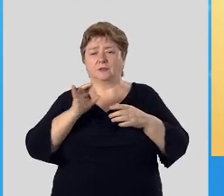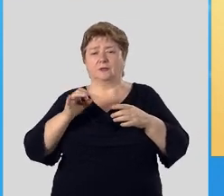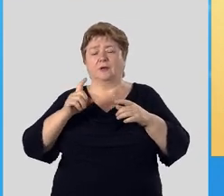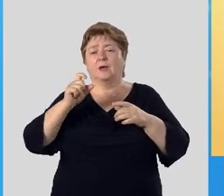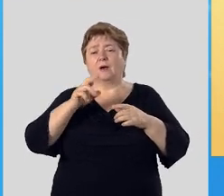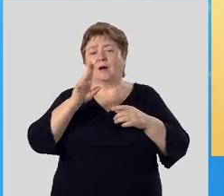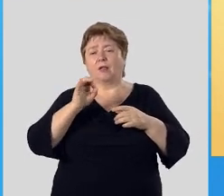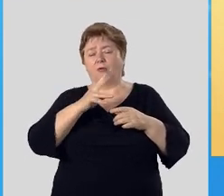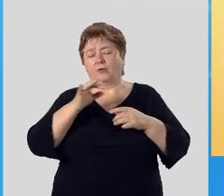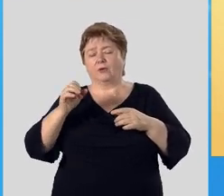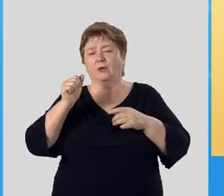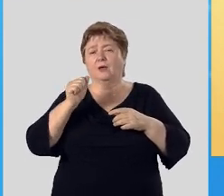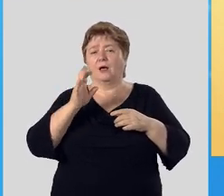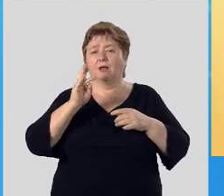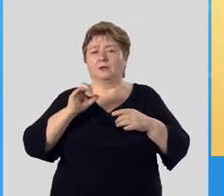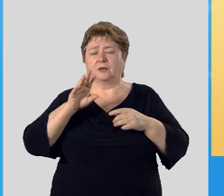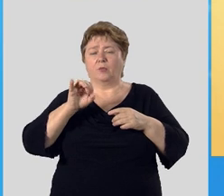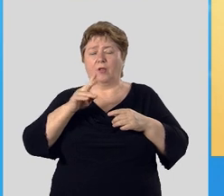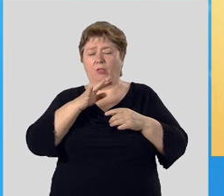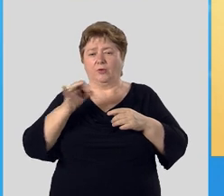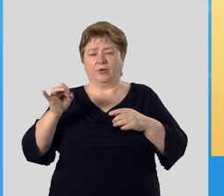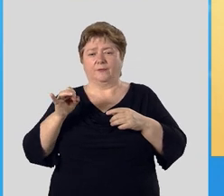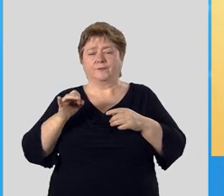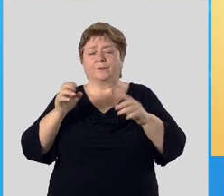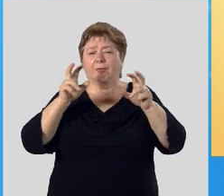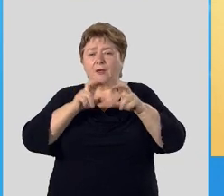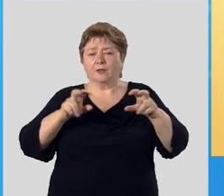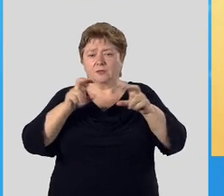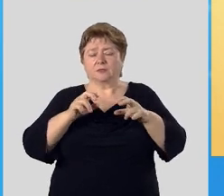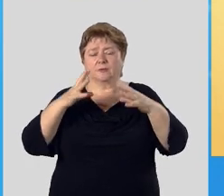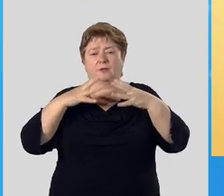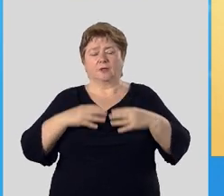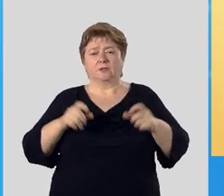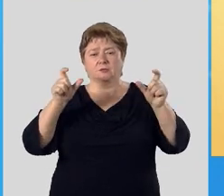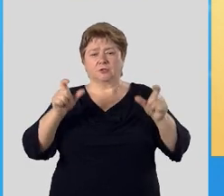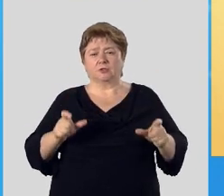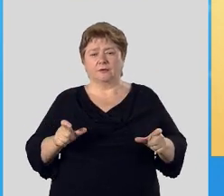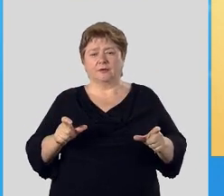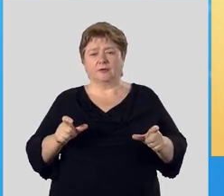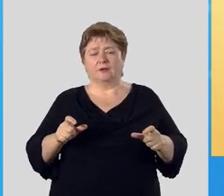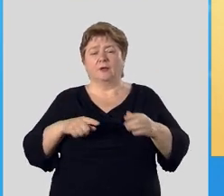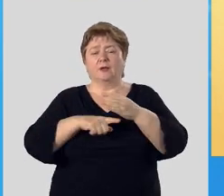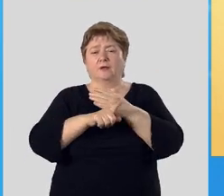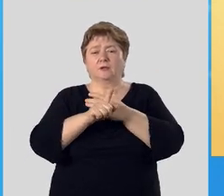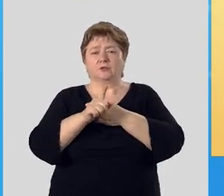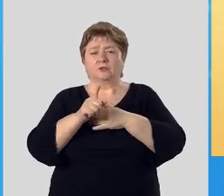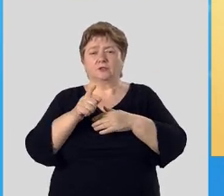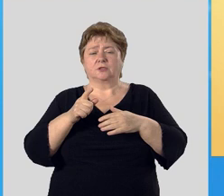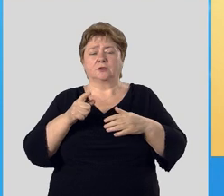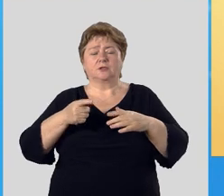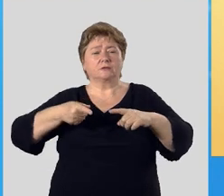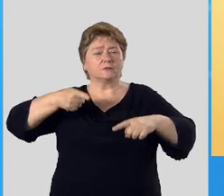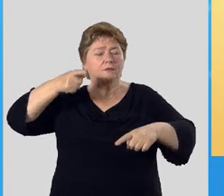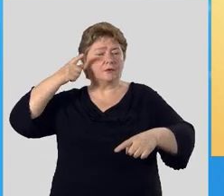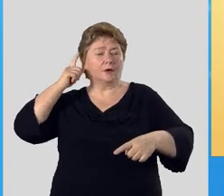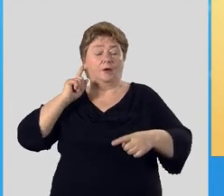экологии антропологии исследование организма человека начались еще в глубокой